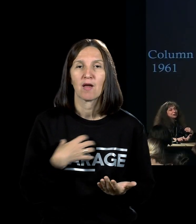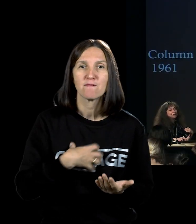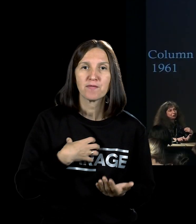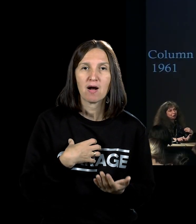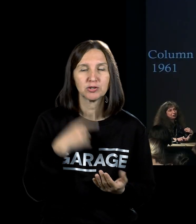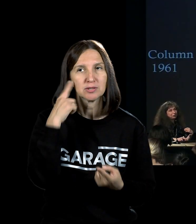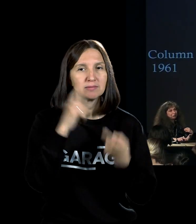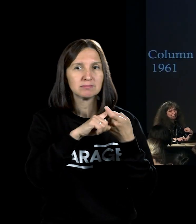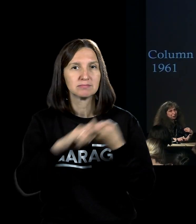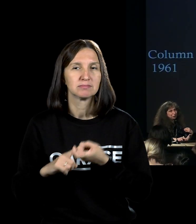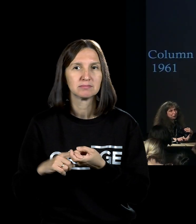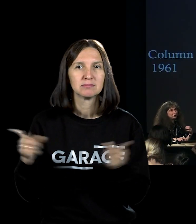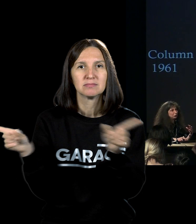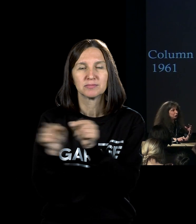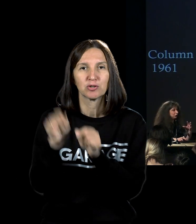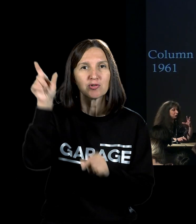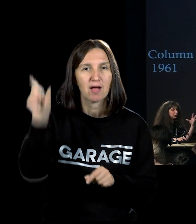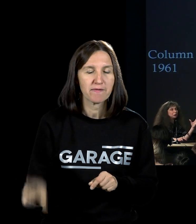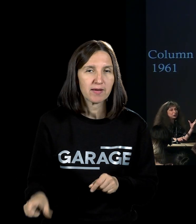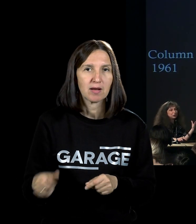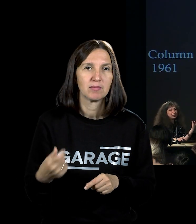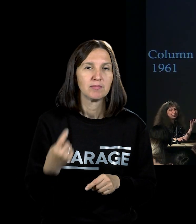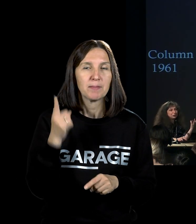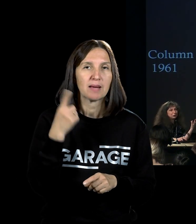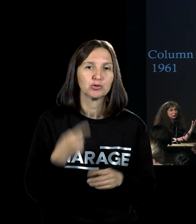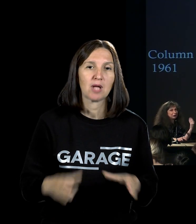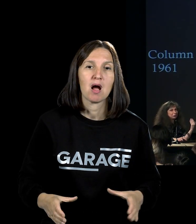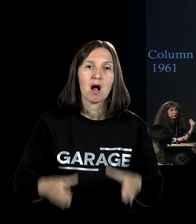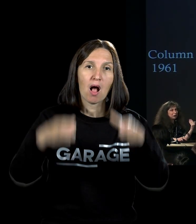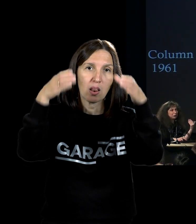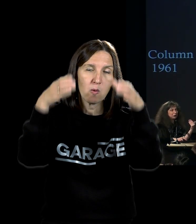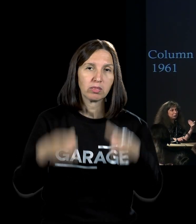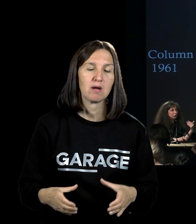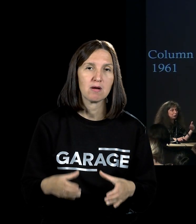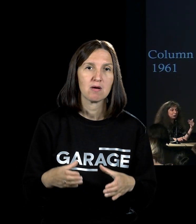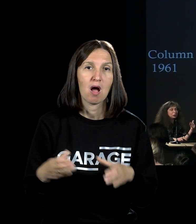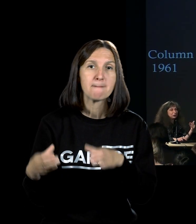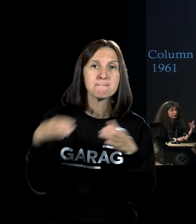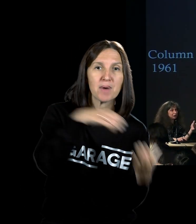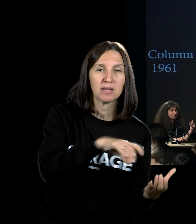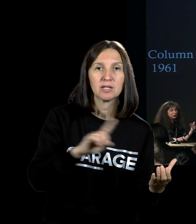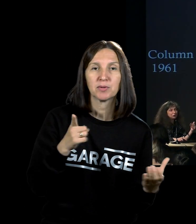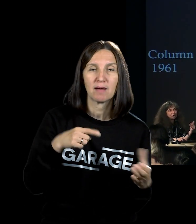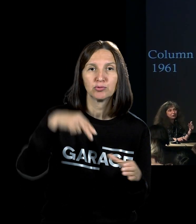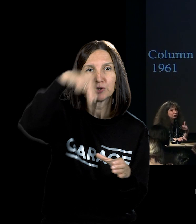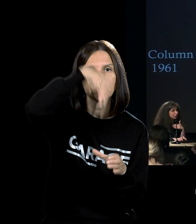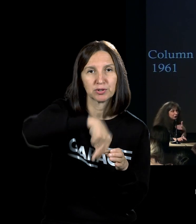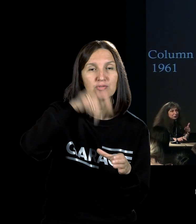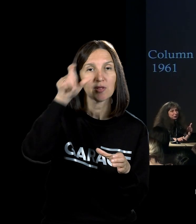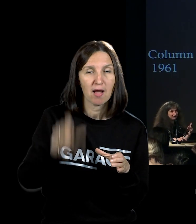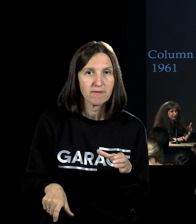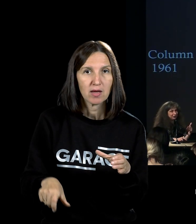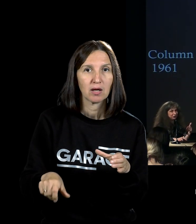важен в соотнесении с человеком, что колонна, что это абсолютно нейтральная колонна, на самом деле падает, потому что внутри сидит человек,